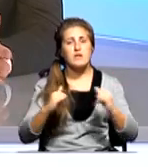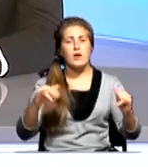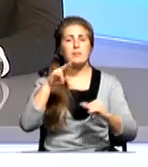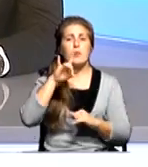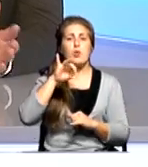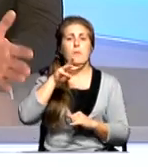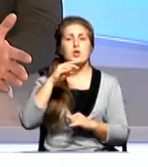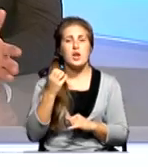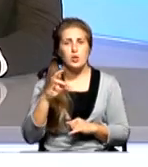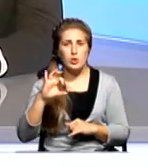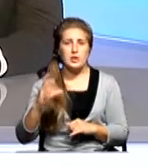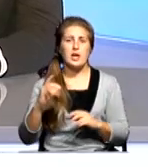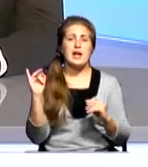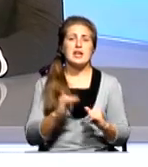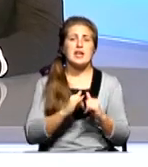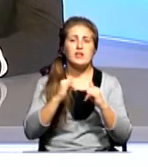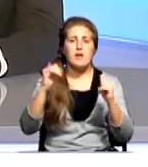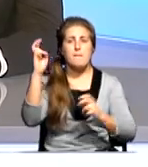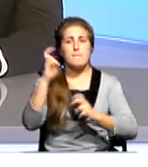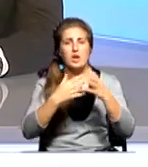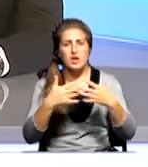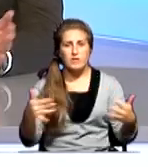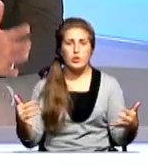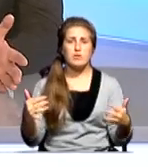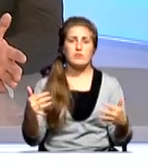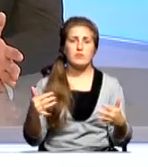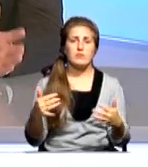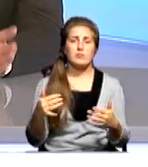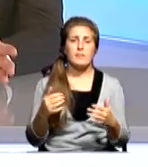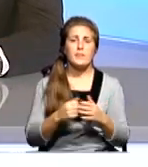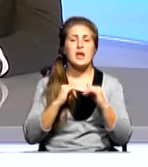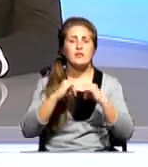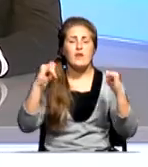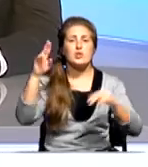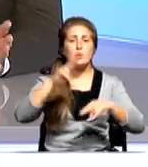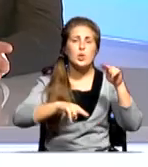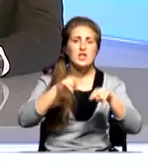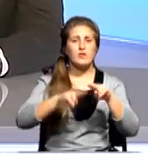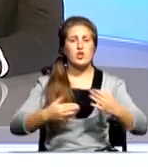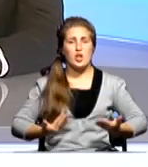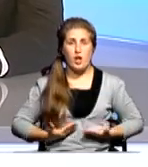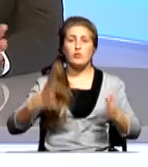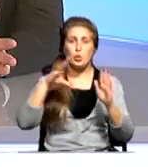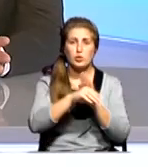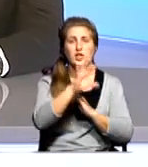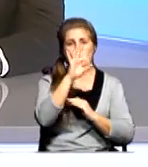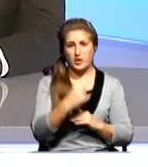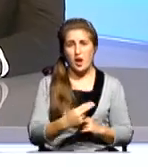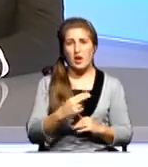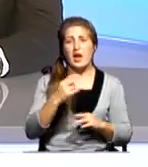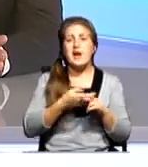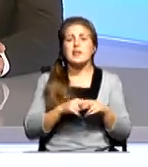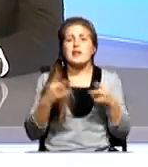развивать производство развивать строительство жилья в том числе социально в этой